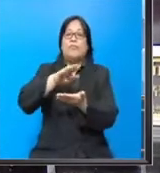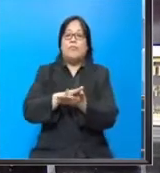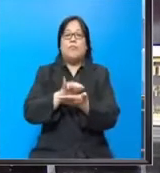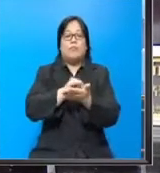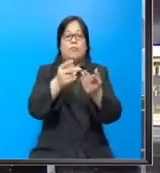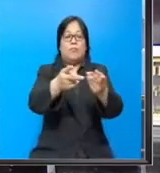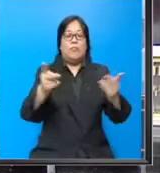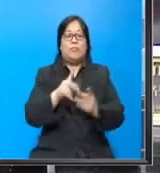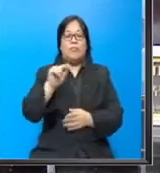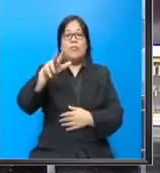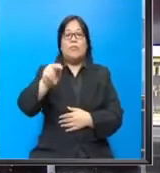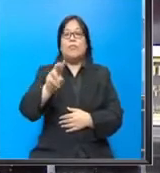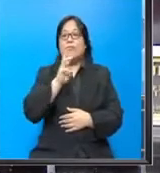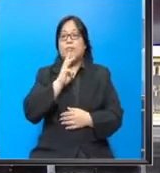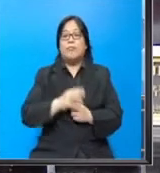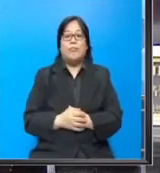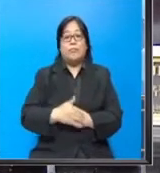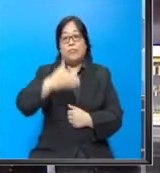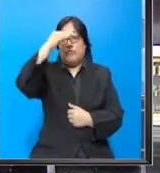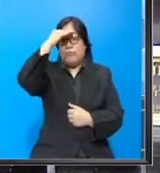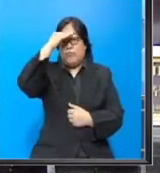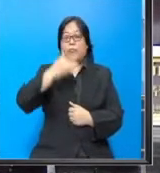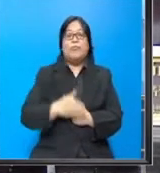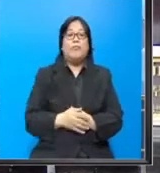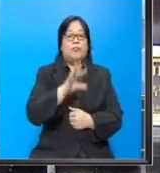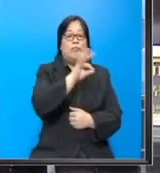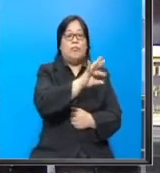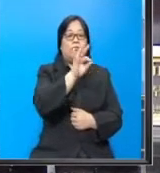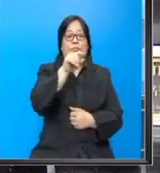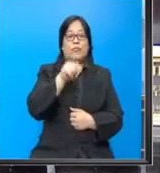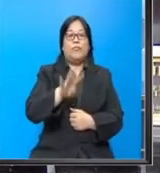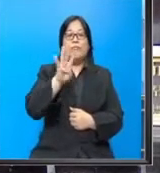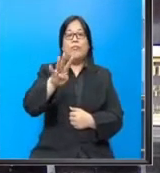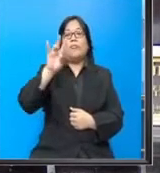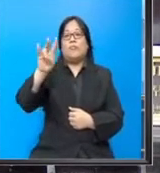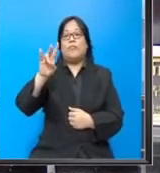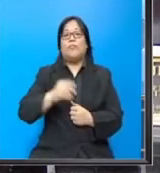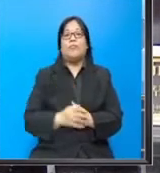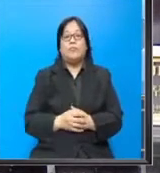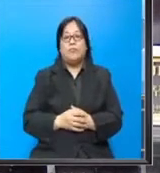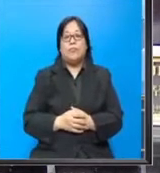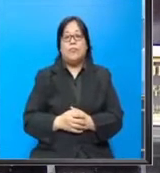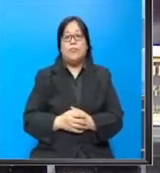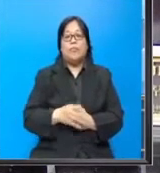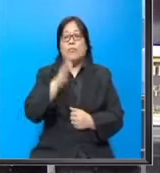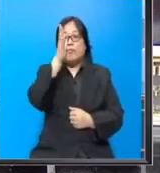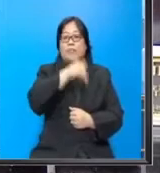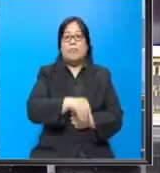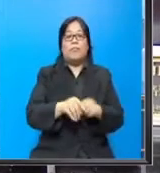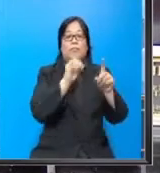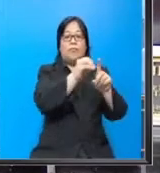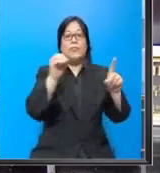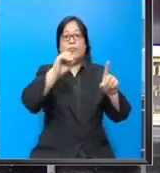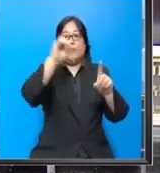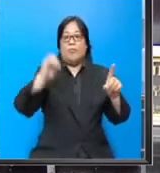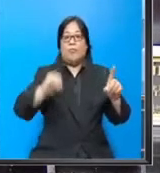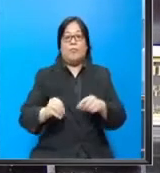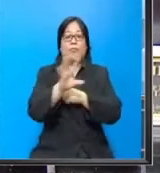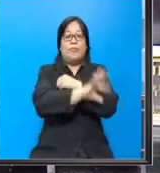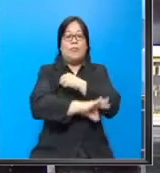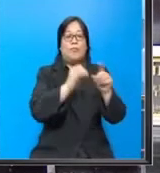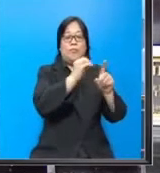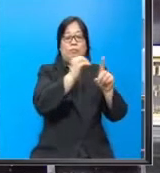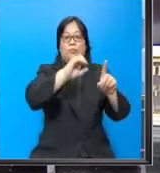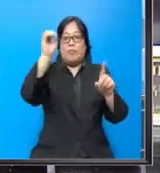sebagai konstanta dan ai maneh kalau Joho semprot 9417 melakukan sesuatu Terus lagi